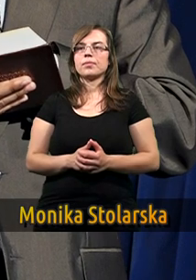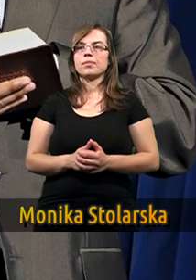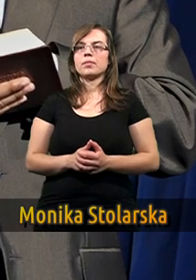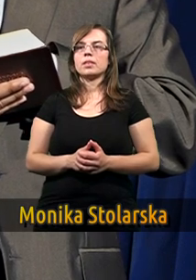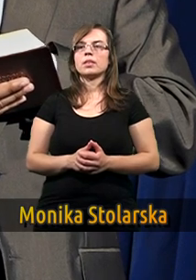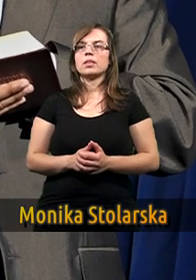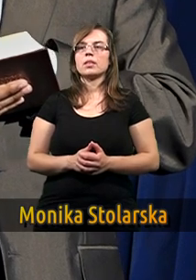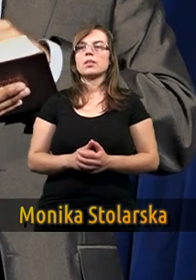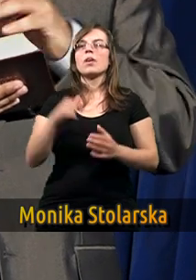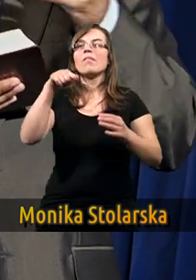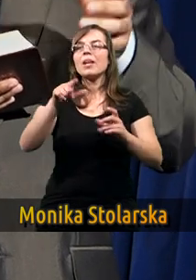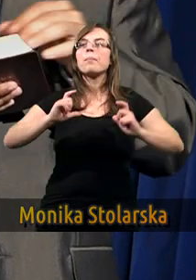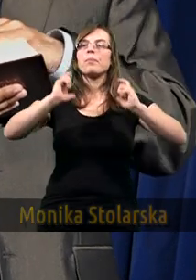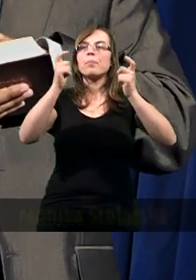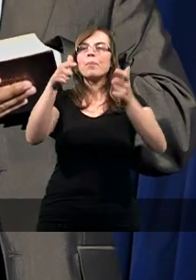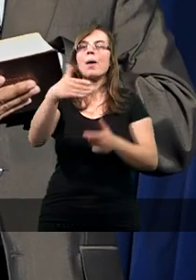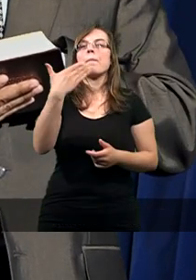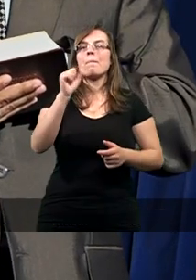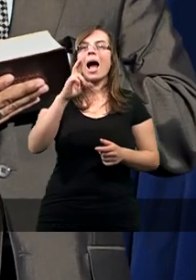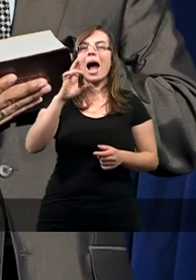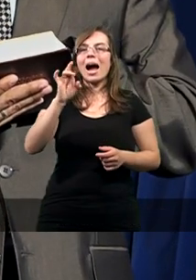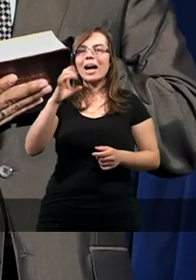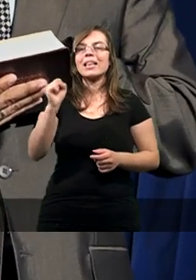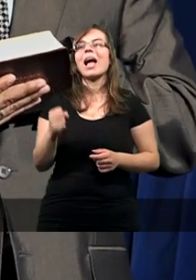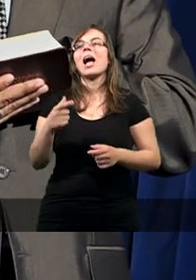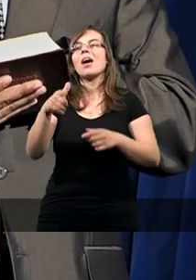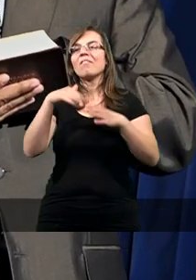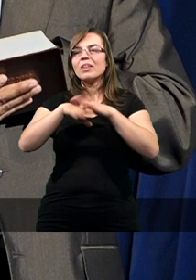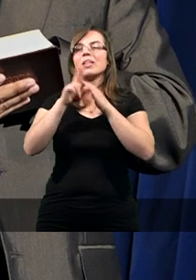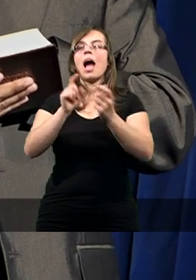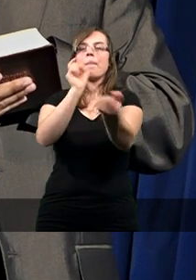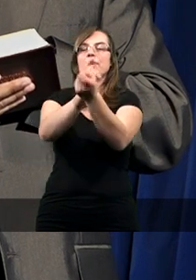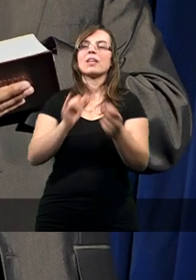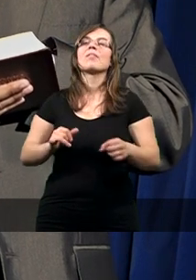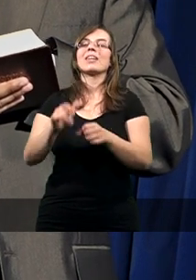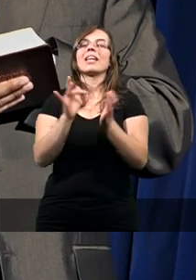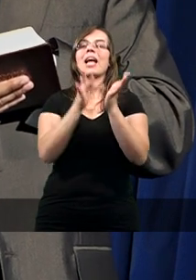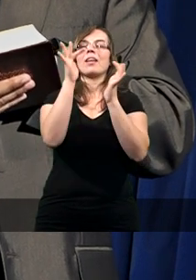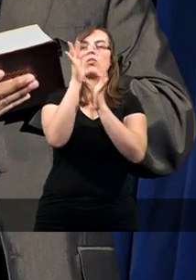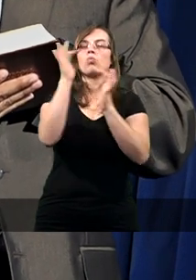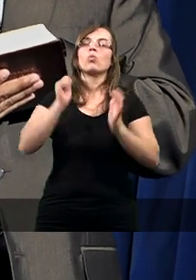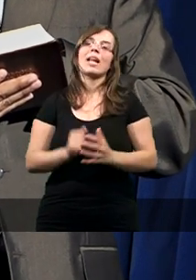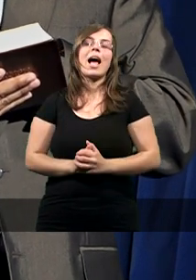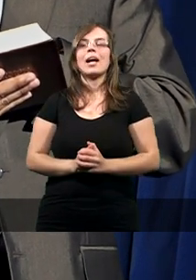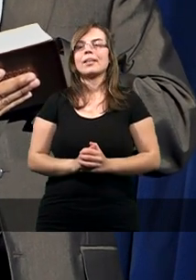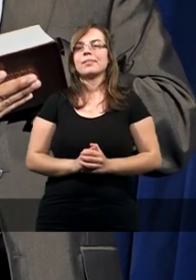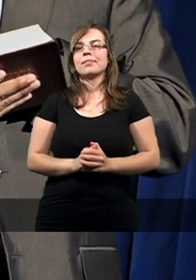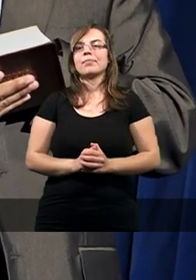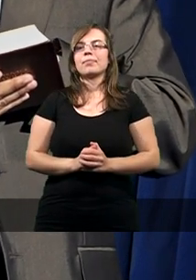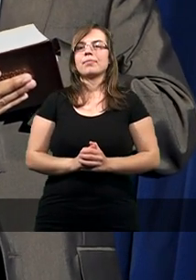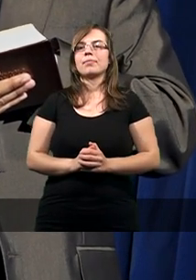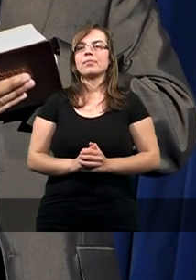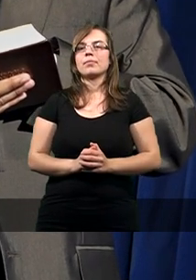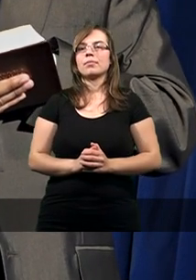meet Jesus first. W tym przypadku to Marta wychodzi wpierw naprzeciw Jezusa. And in verse 21 it says, then